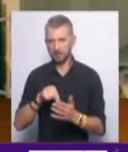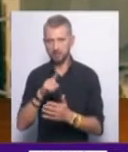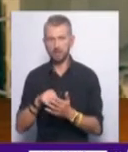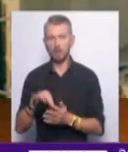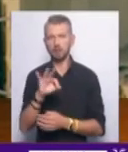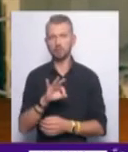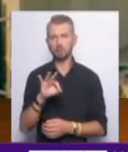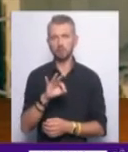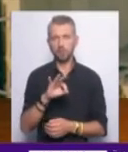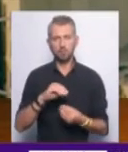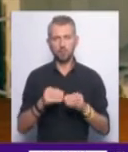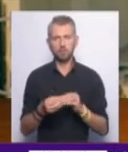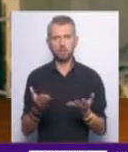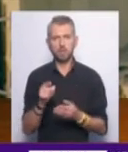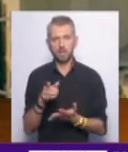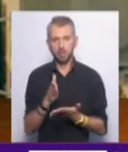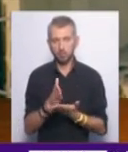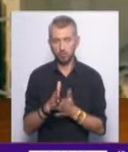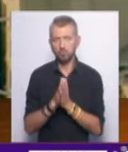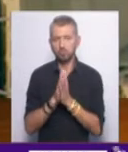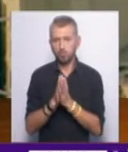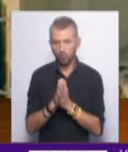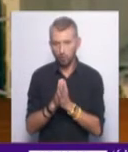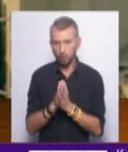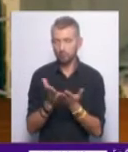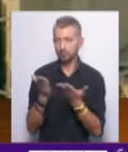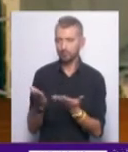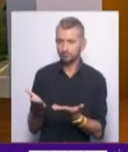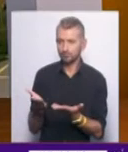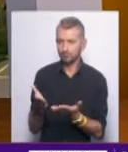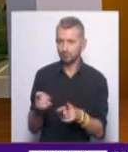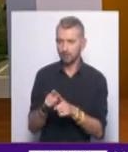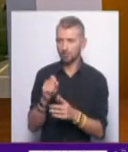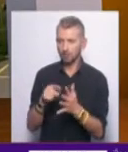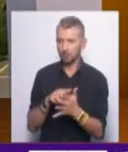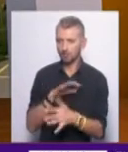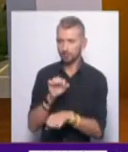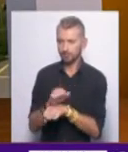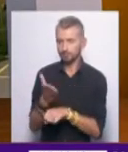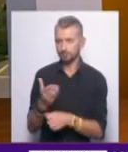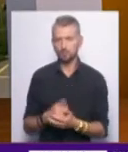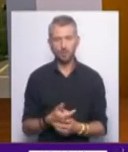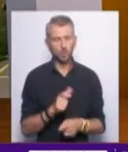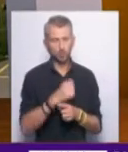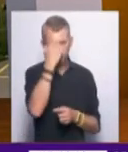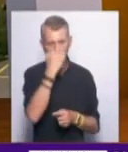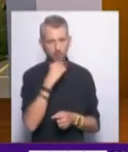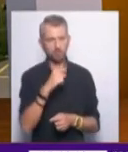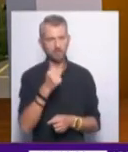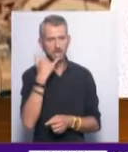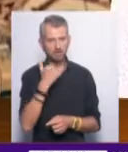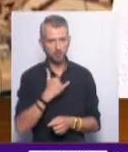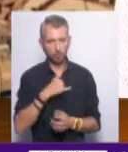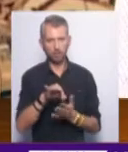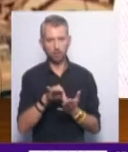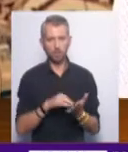приводу проблем, які там існують. Прошу, пані Тетяно, якраз на подібному питанні ми зупинили нашу розмову. Да, дуже вдячна за дзвінок. І